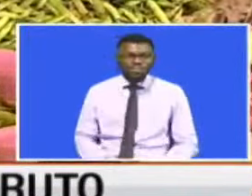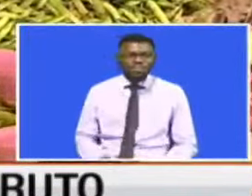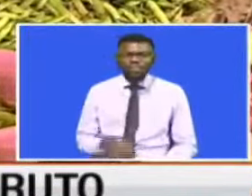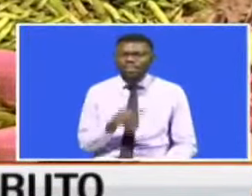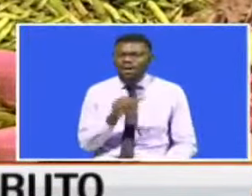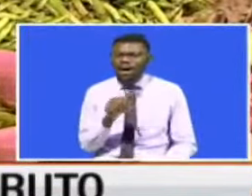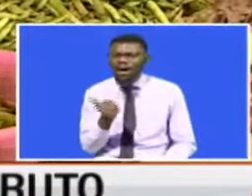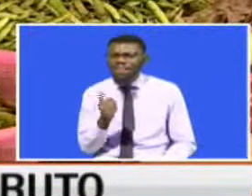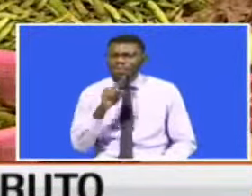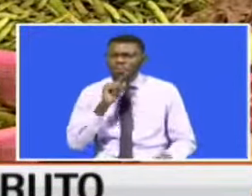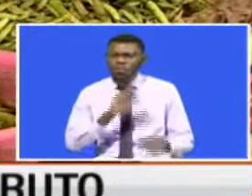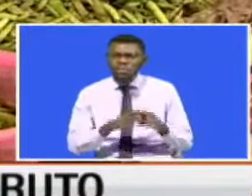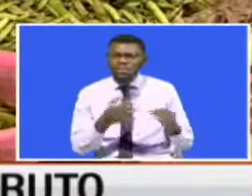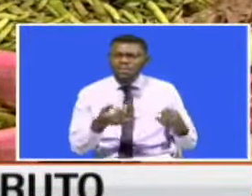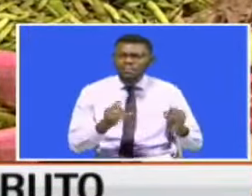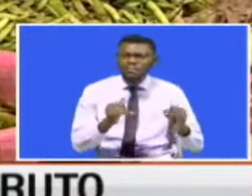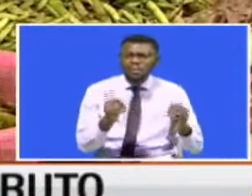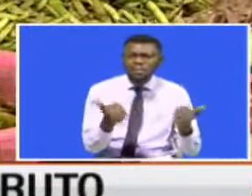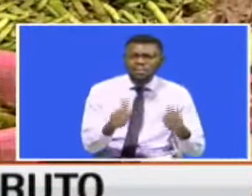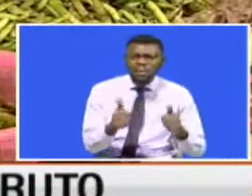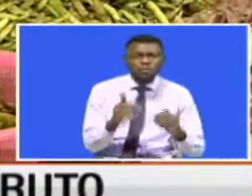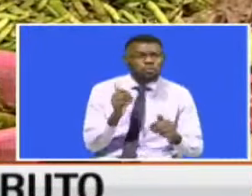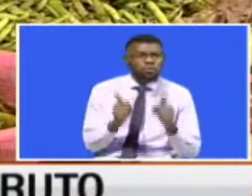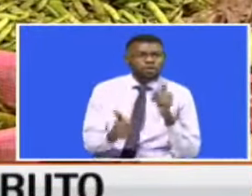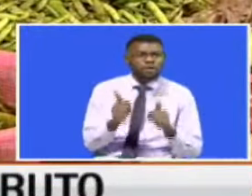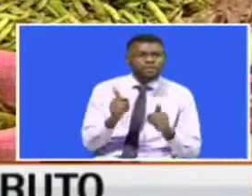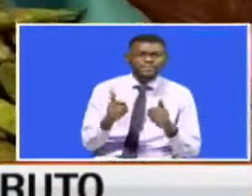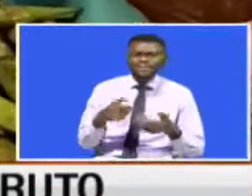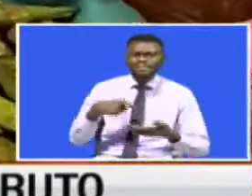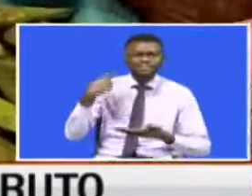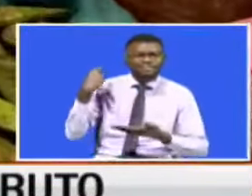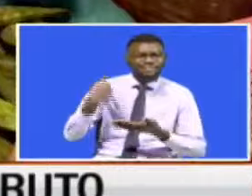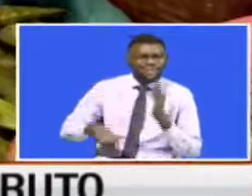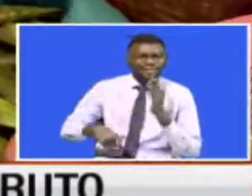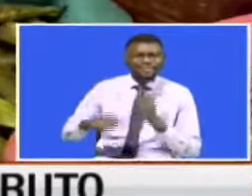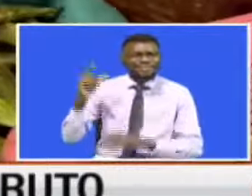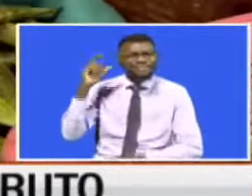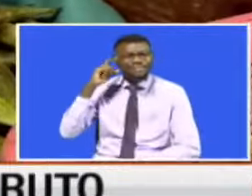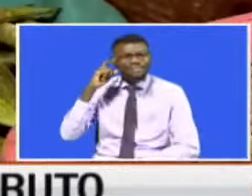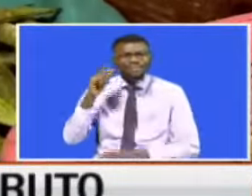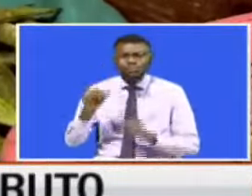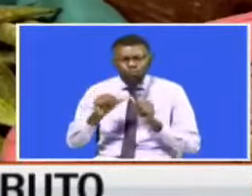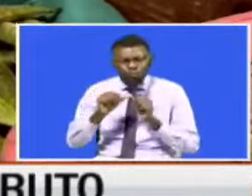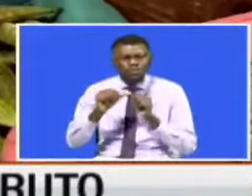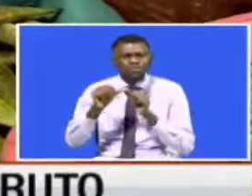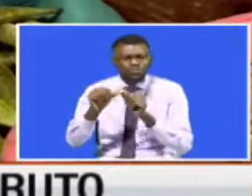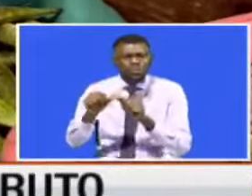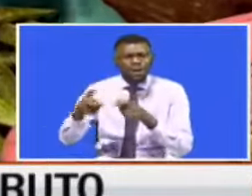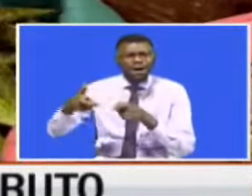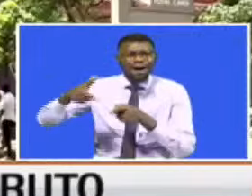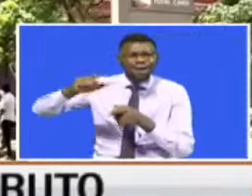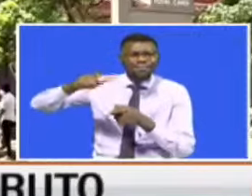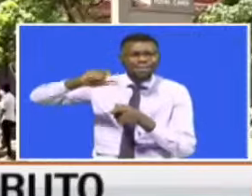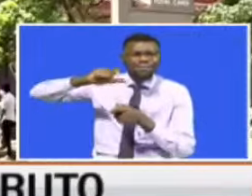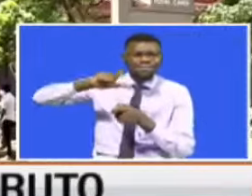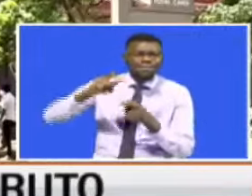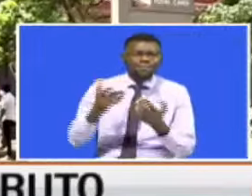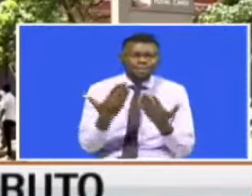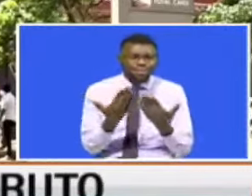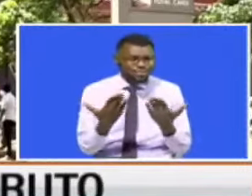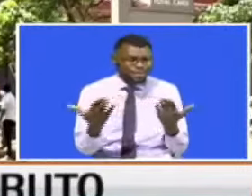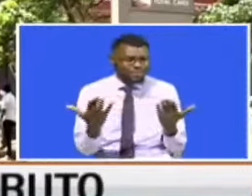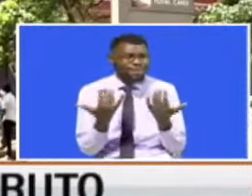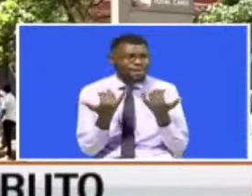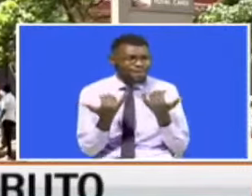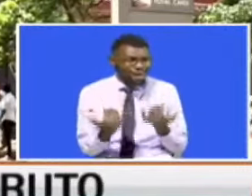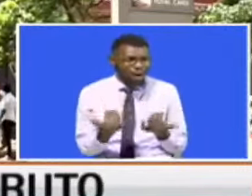ahadi ambazo hazijatimizwa ni kupunguza harama ya maisha inayozidi kupanda kila kuchapo. Bei za bidhaa za